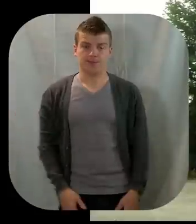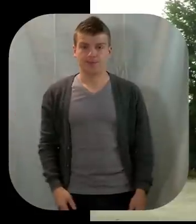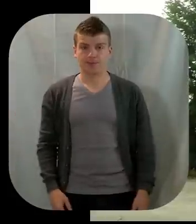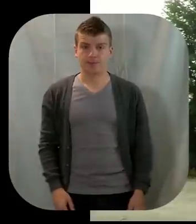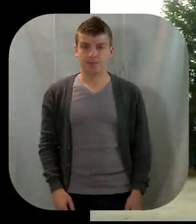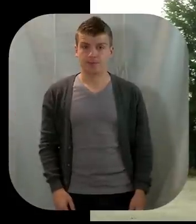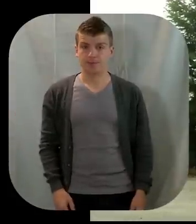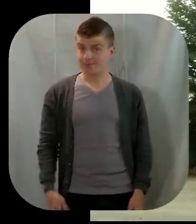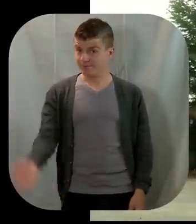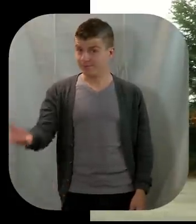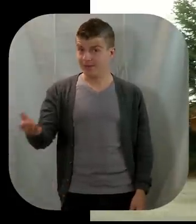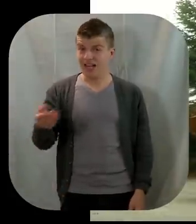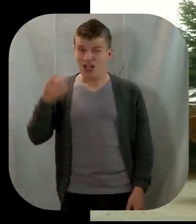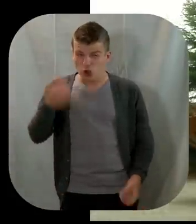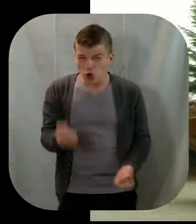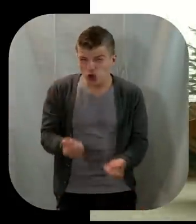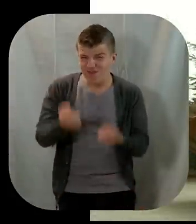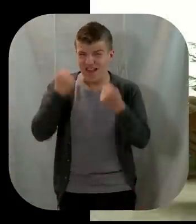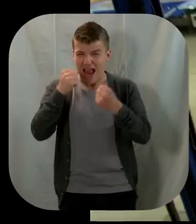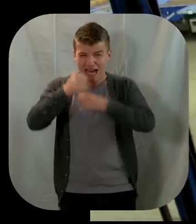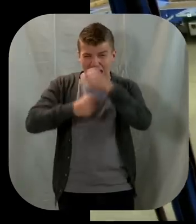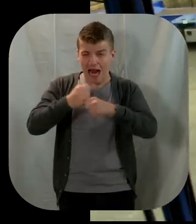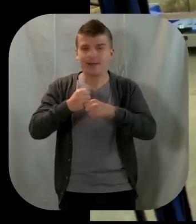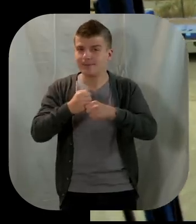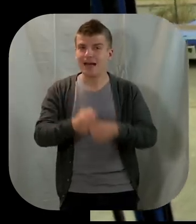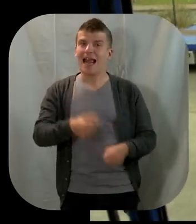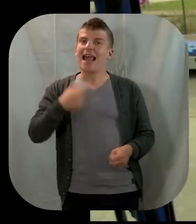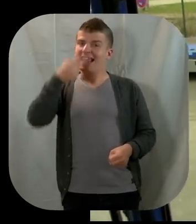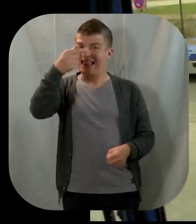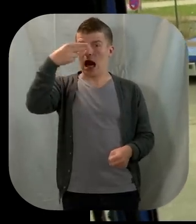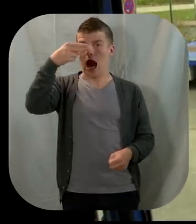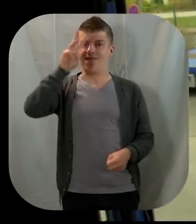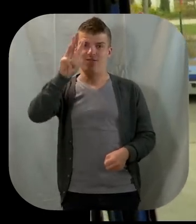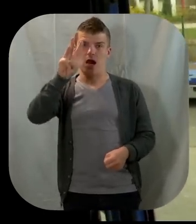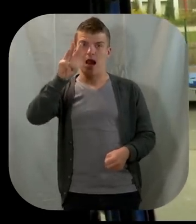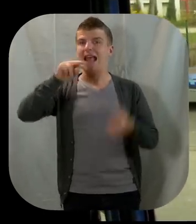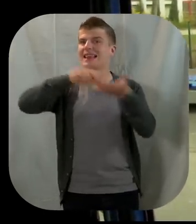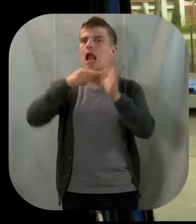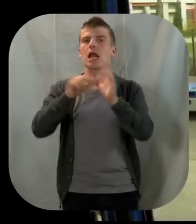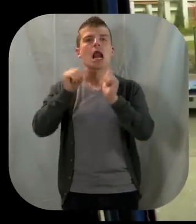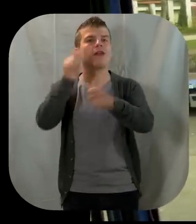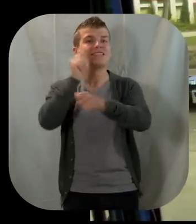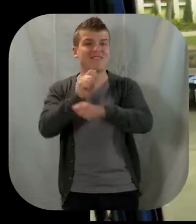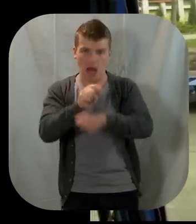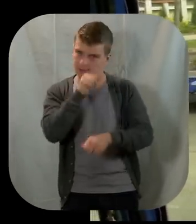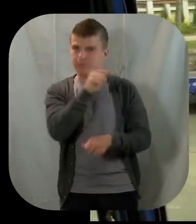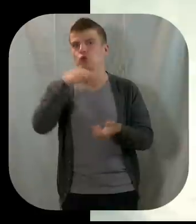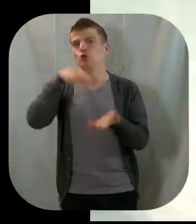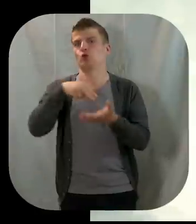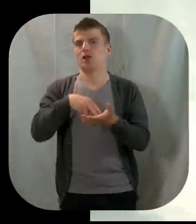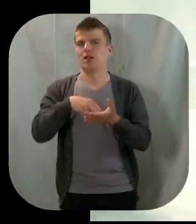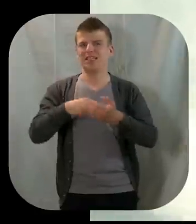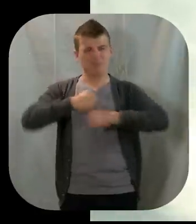Für Einsätze mit schwerem Gerät ist das technische Hilfswerk, THW, zuständig. Die haben die großen Maschinen.